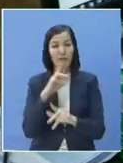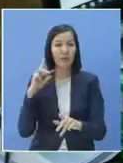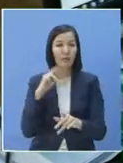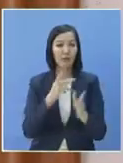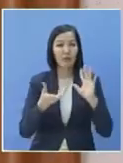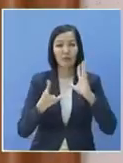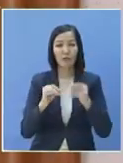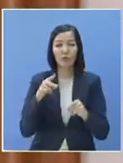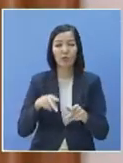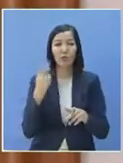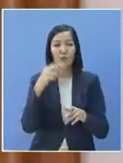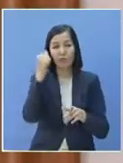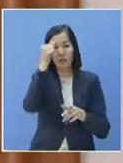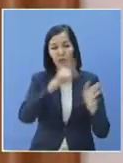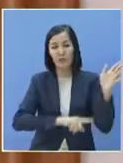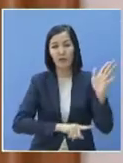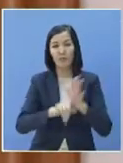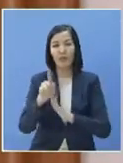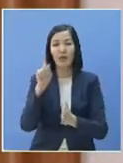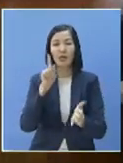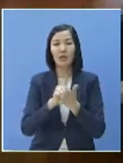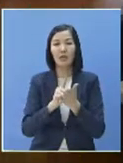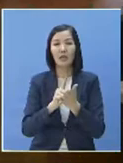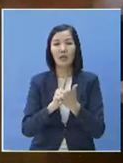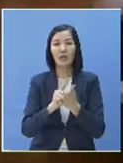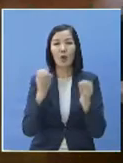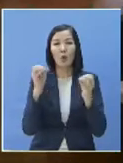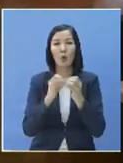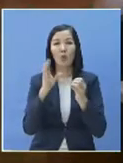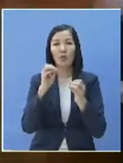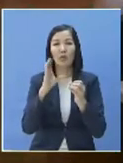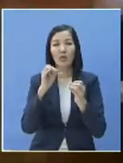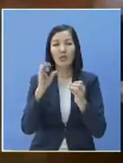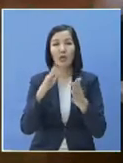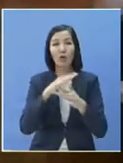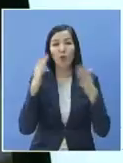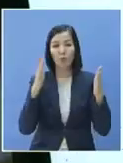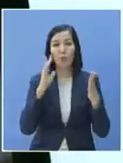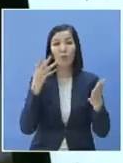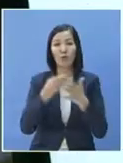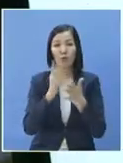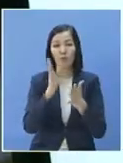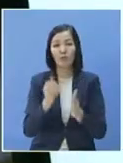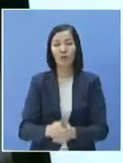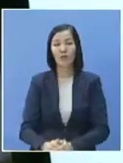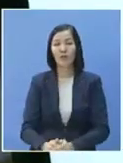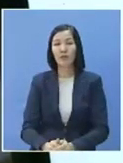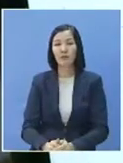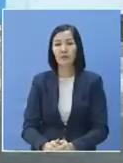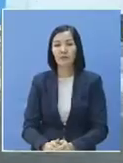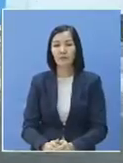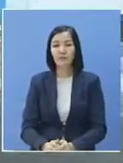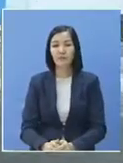бойынша 2020 жылдан бастап салық көлемі 10 есеге артпақ. Камшат Мұхамеджан, Меруерт Қыдырбайқызы,